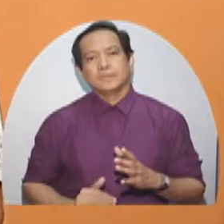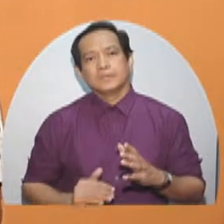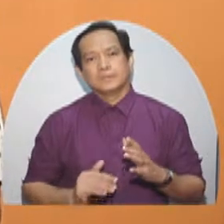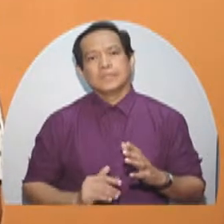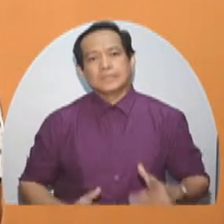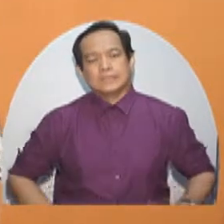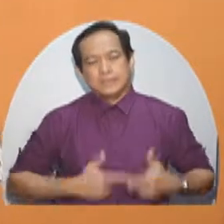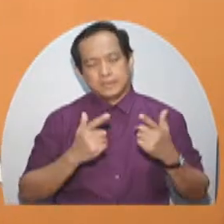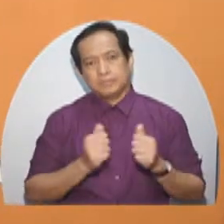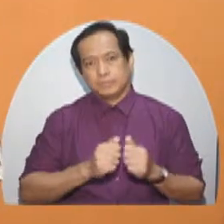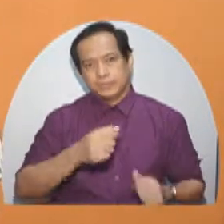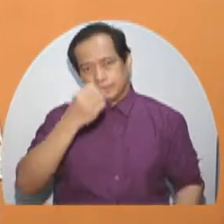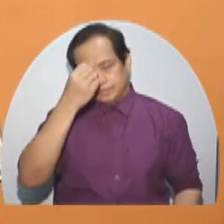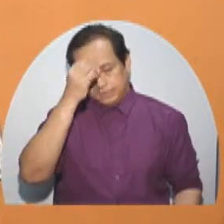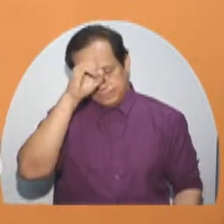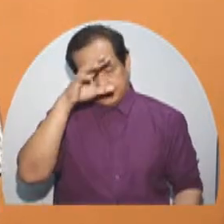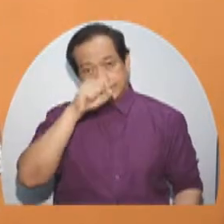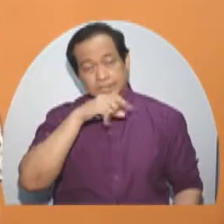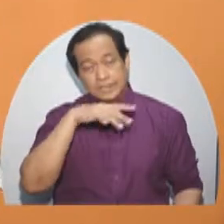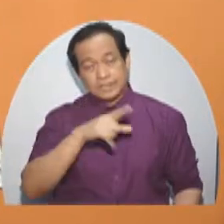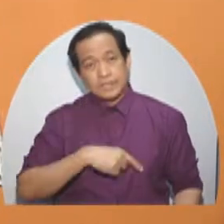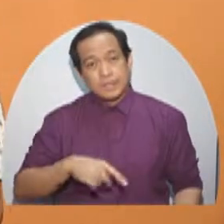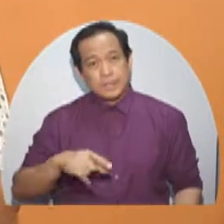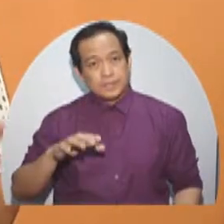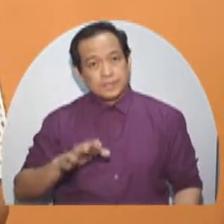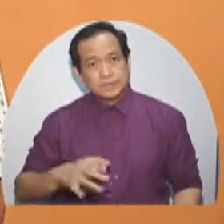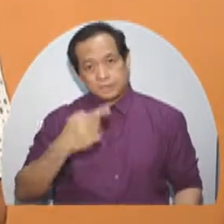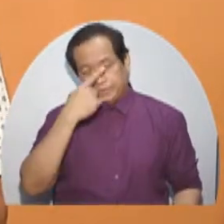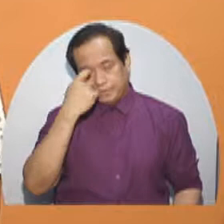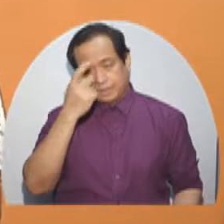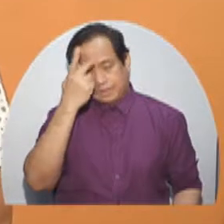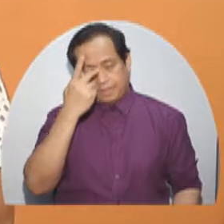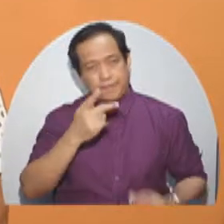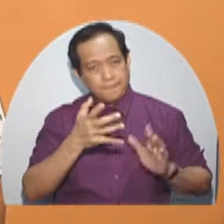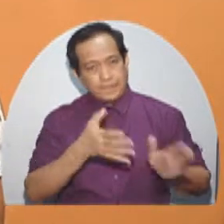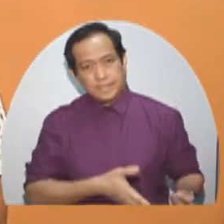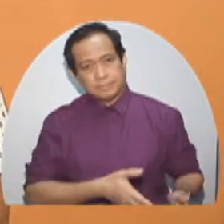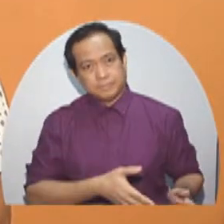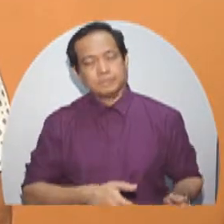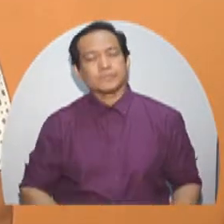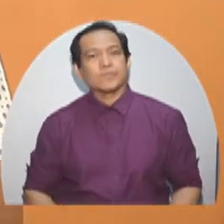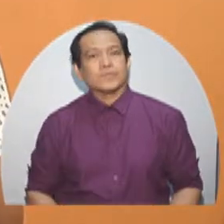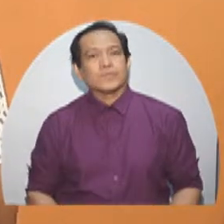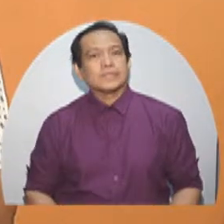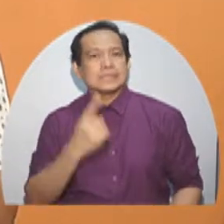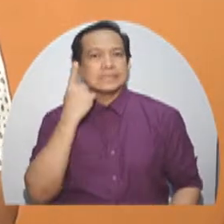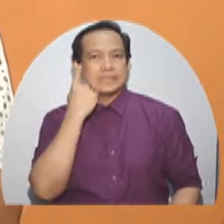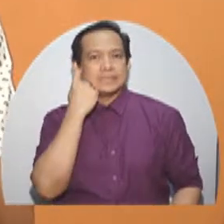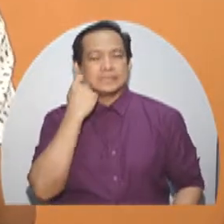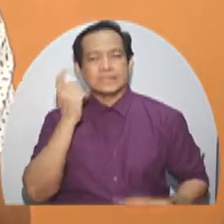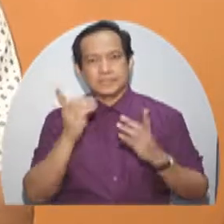Lumaki sa lolo at lola si Aniya Ismaela Limsiaco dahil iniwan siya ng kanyang mga magulang.